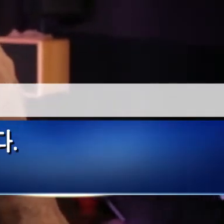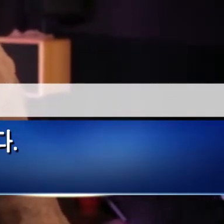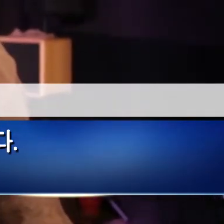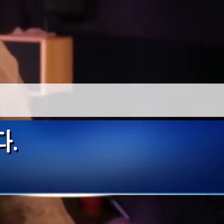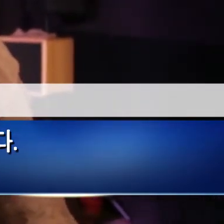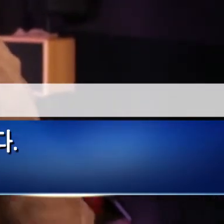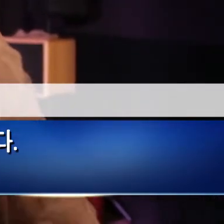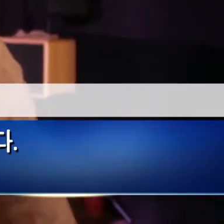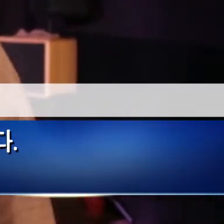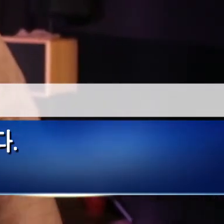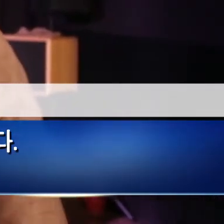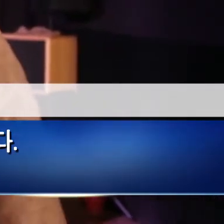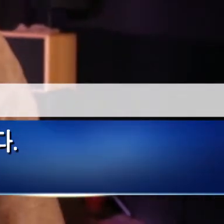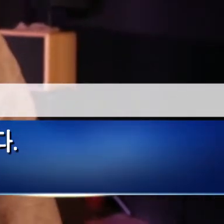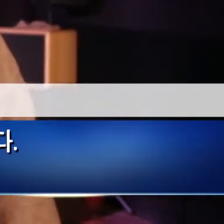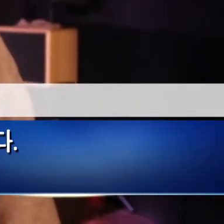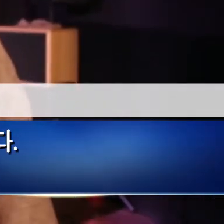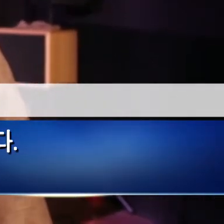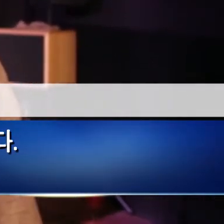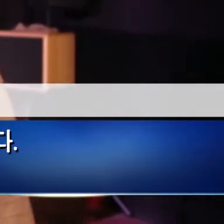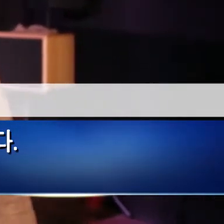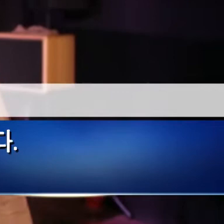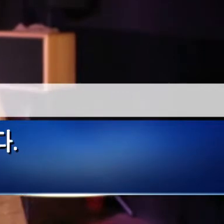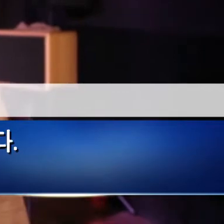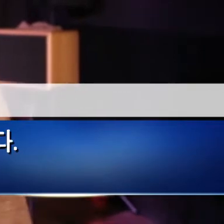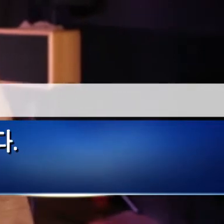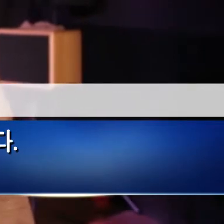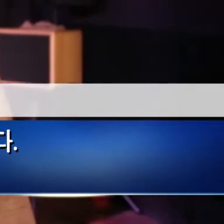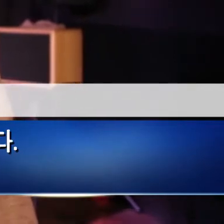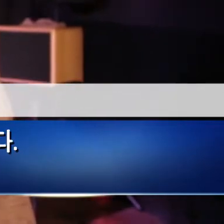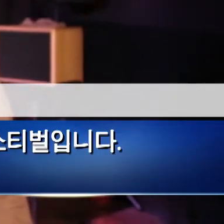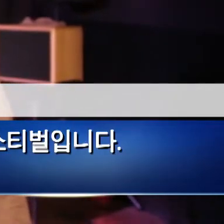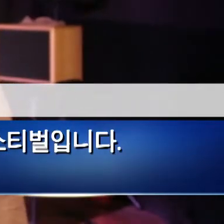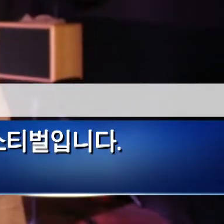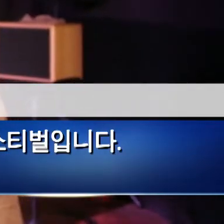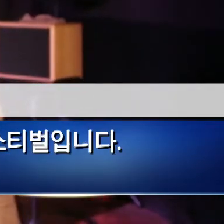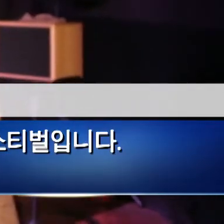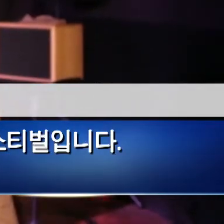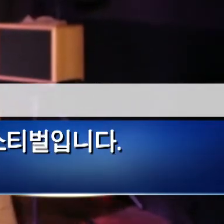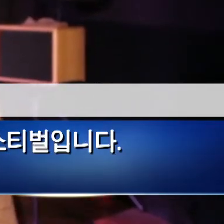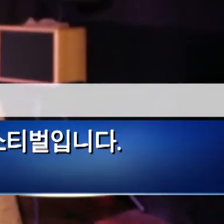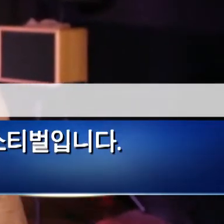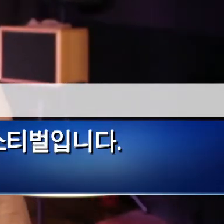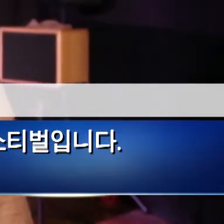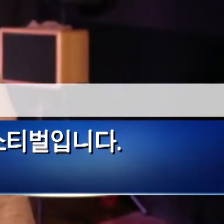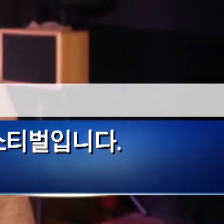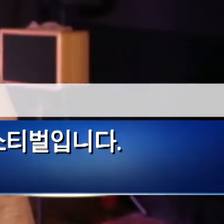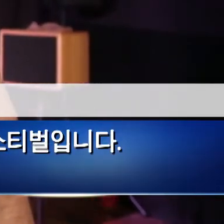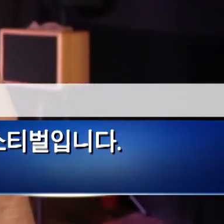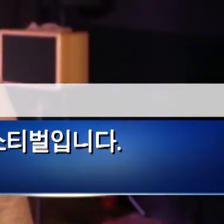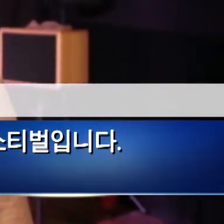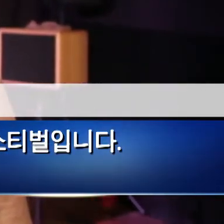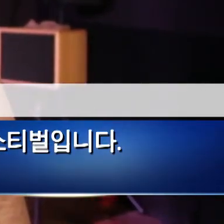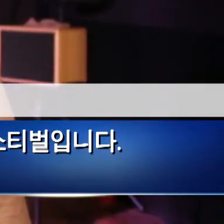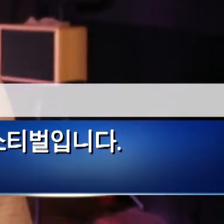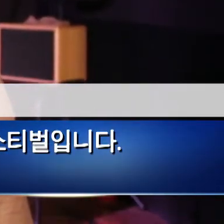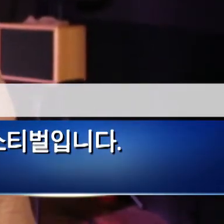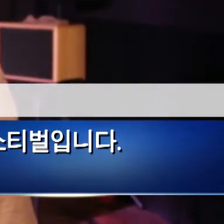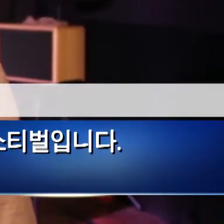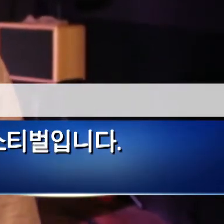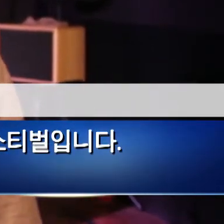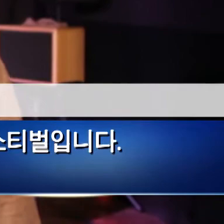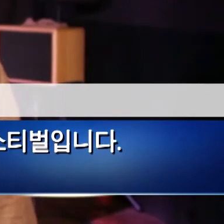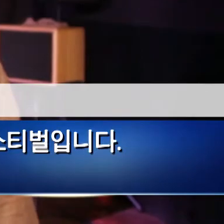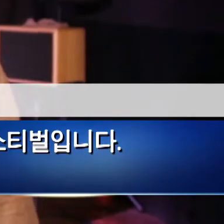대체적으로 이제 신인 재즈 밴드들이나 아니면은 지금 현재 열정적으로 활동하고 계시는 젊은 재즈 밴드를 위주로 하고